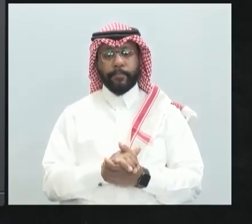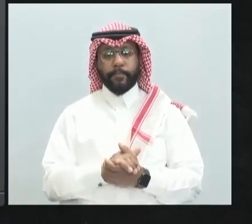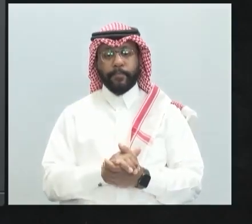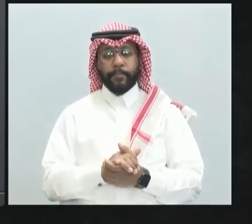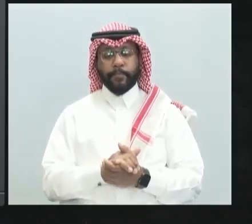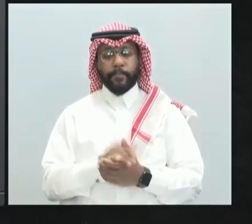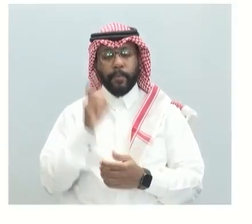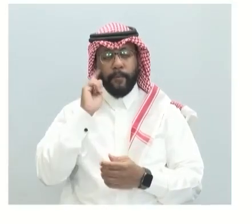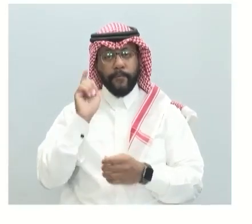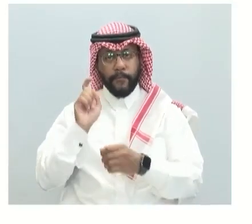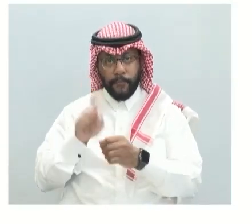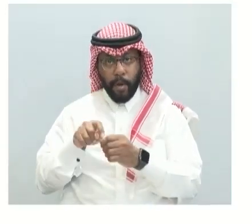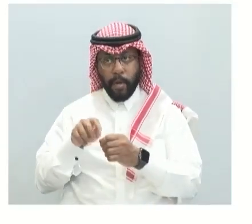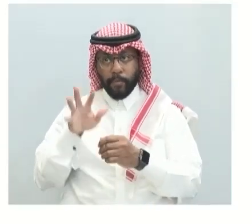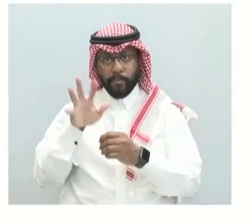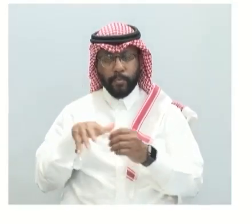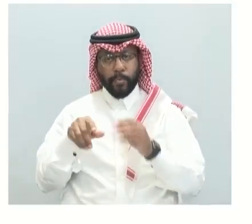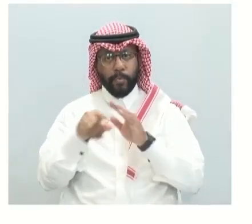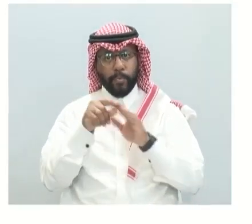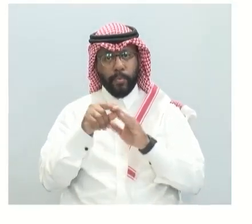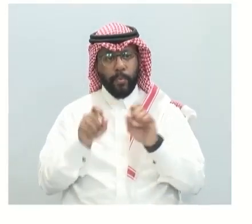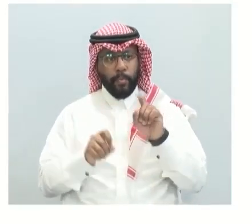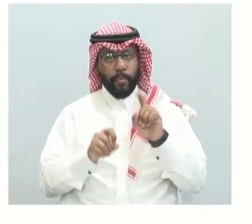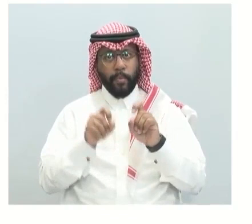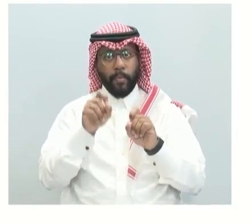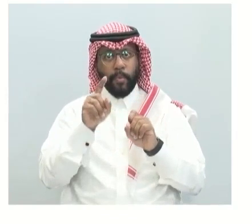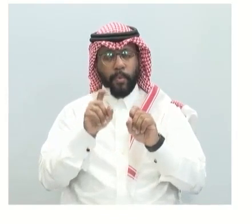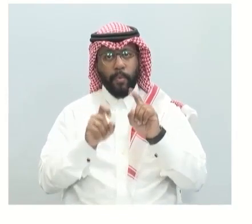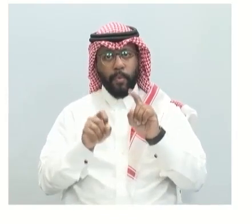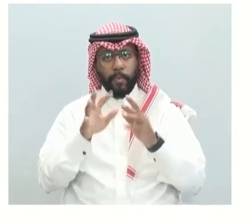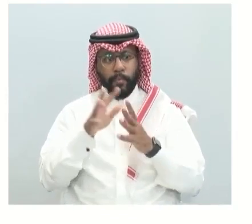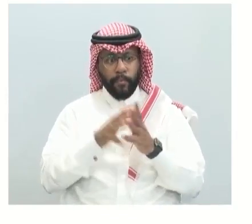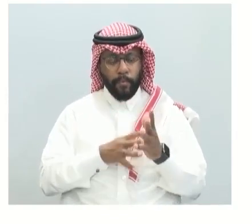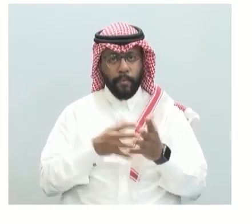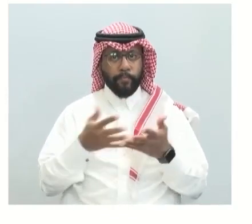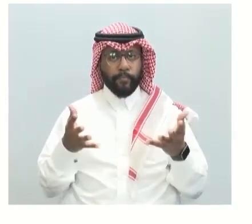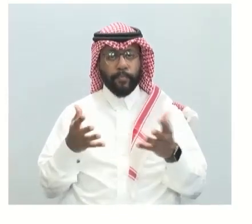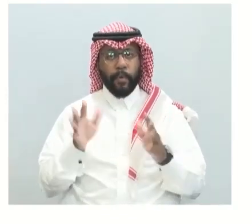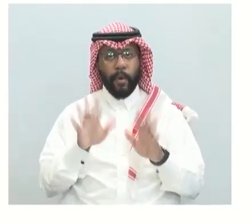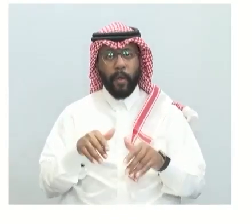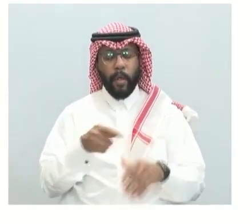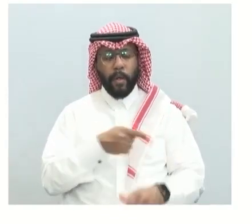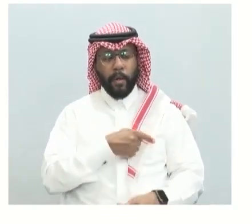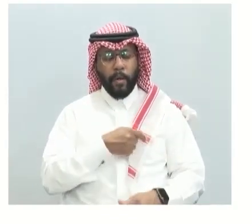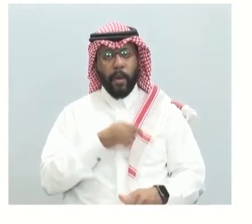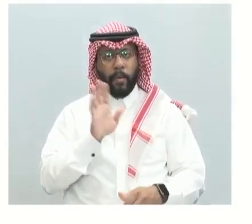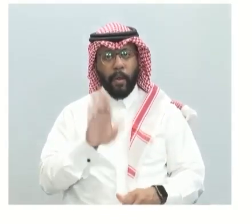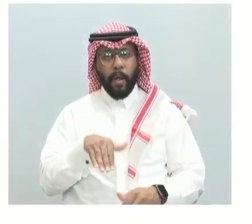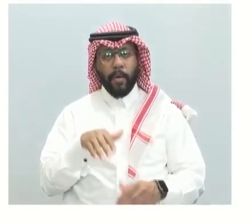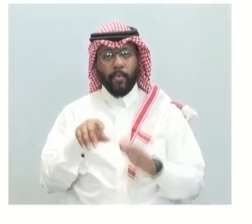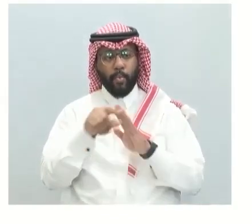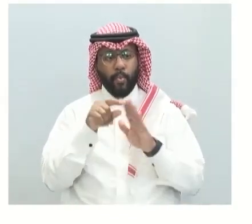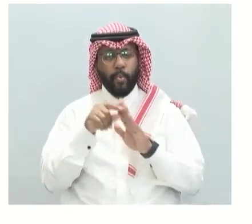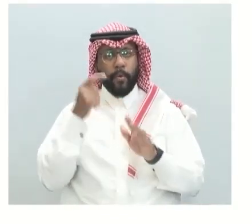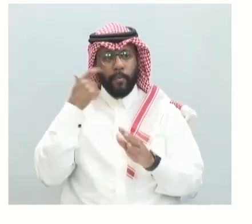نقوم باستخدام عاده تخصيص البحث او كتابه ما نريده من خلال استخدام كلمات ذات الصله بالموضوع المراد